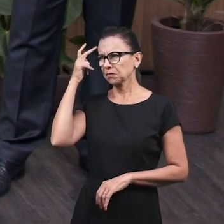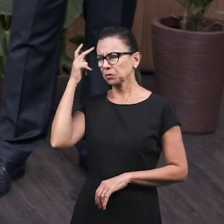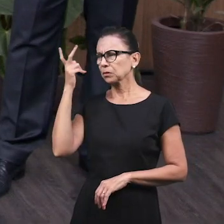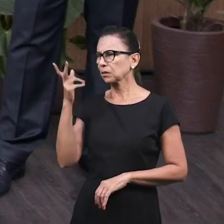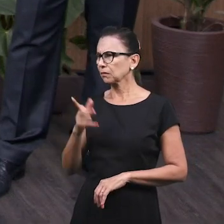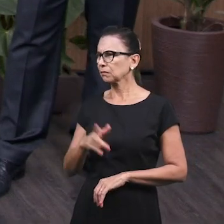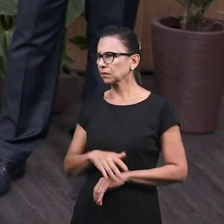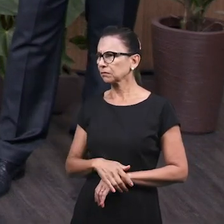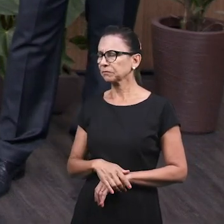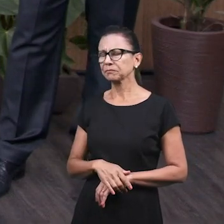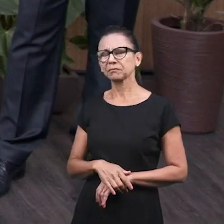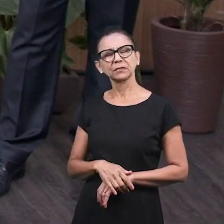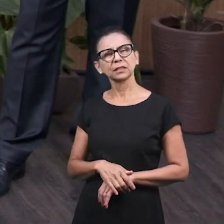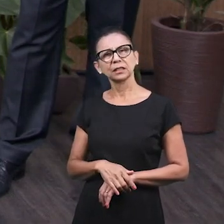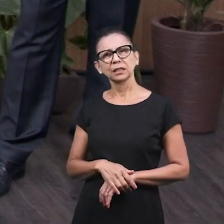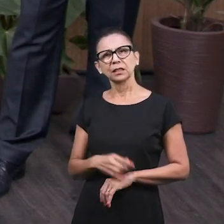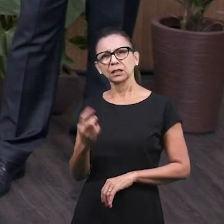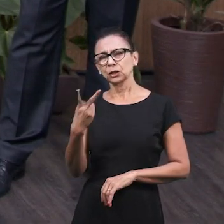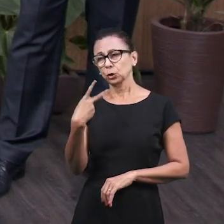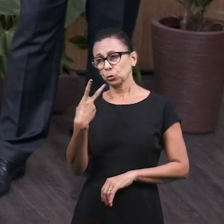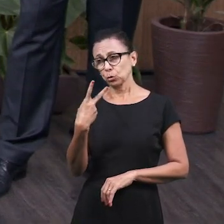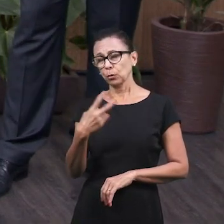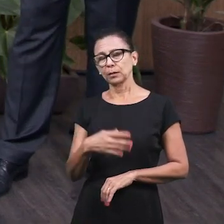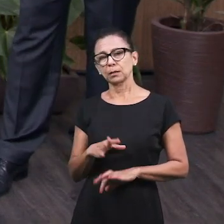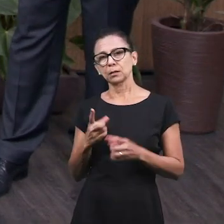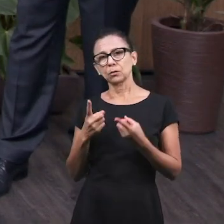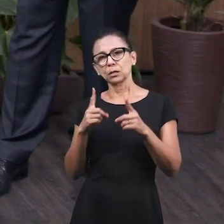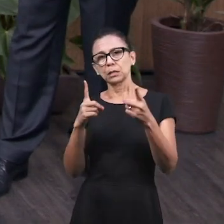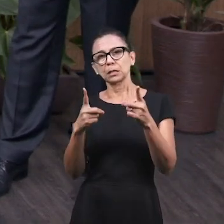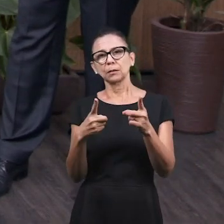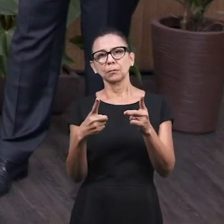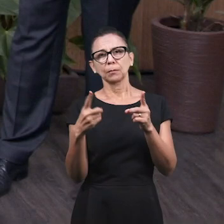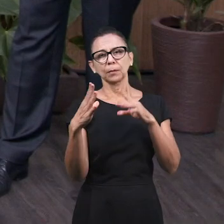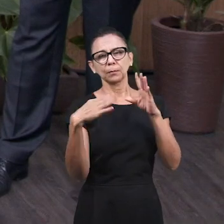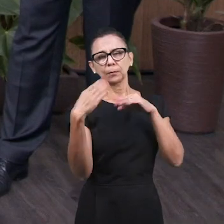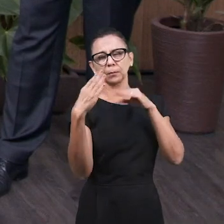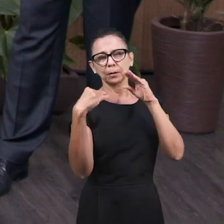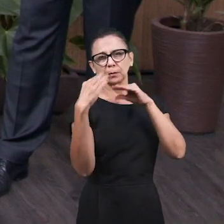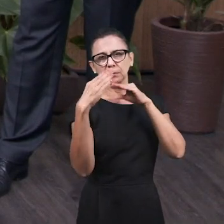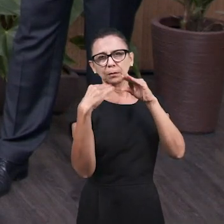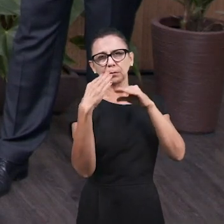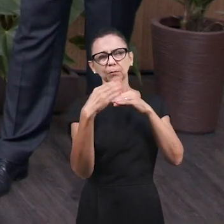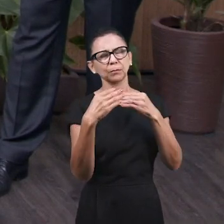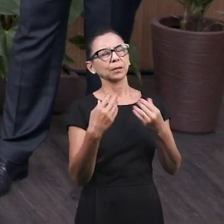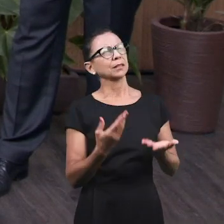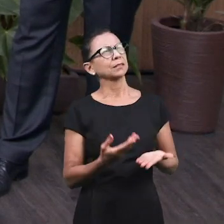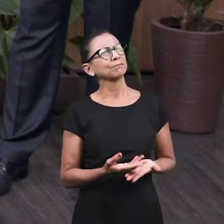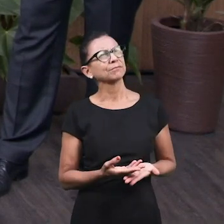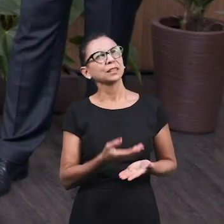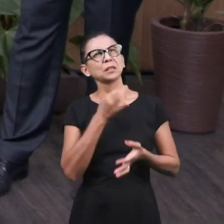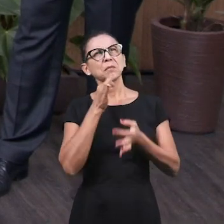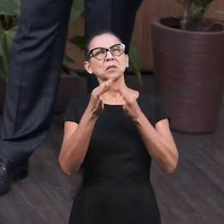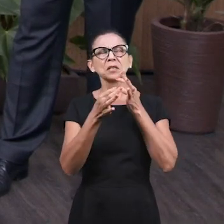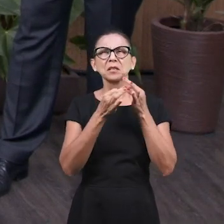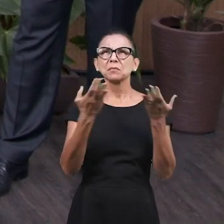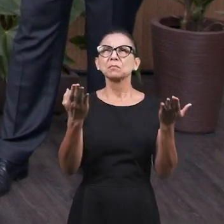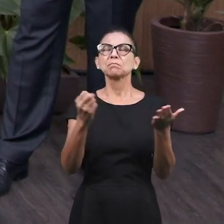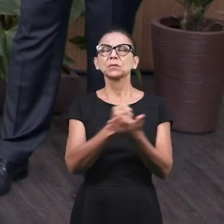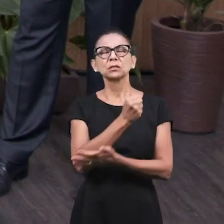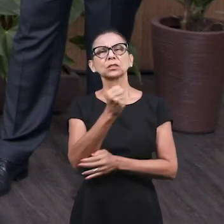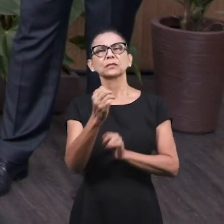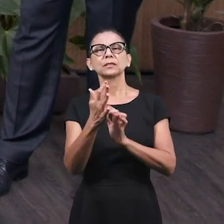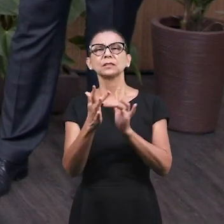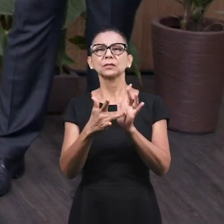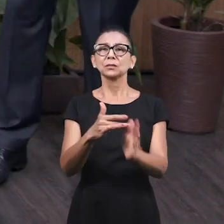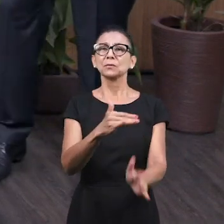И наверняка с Сергием они говорили о смерти Господа Иисуса. Почему? Потому что они были